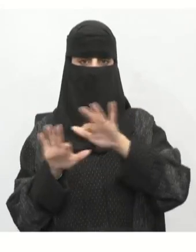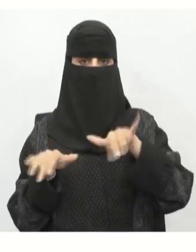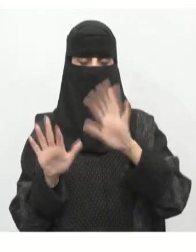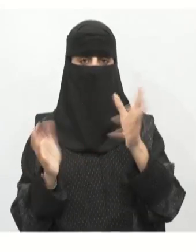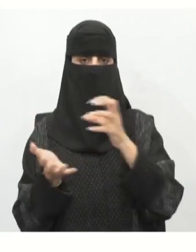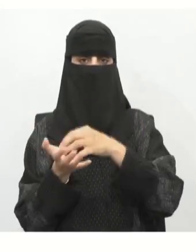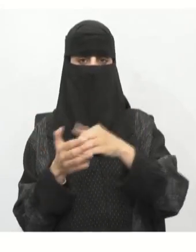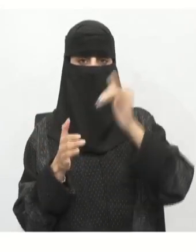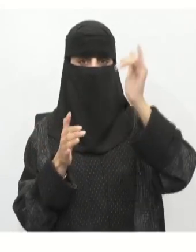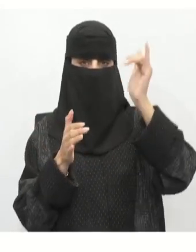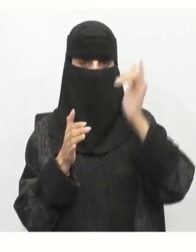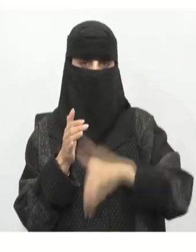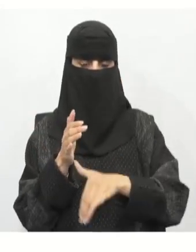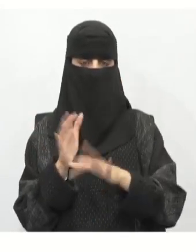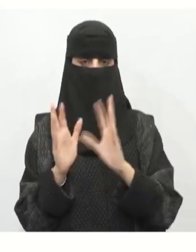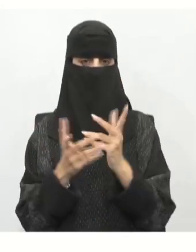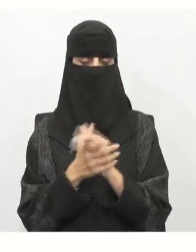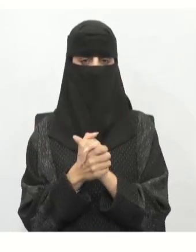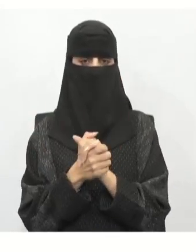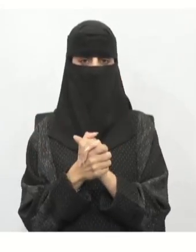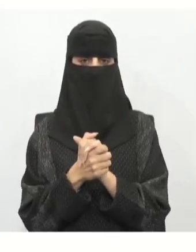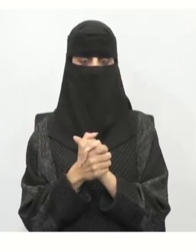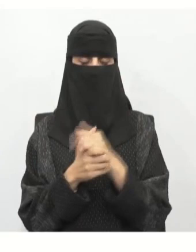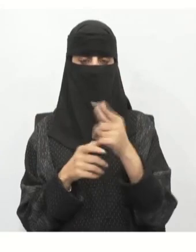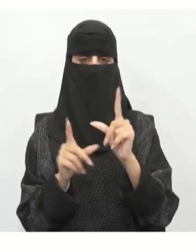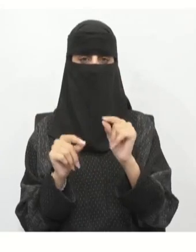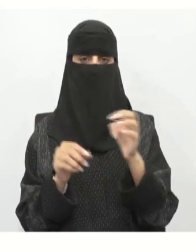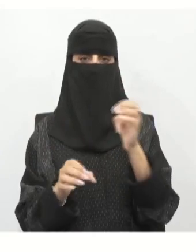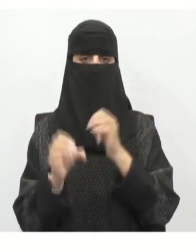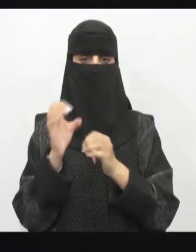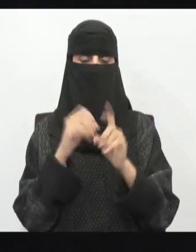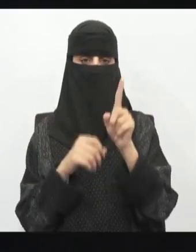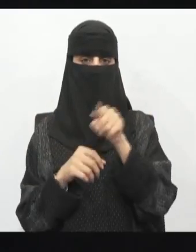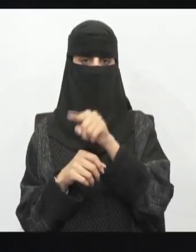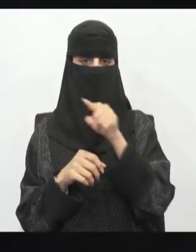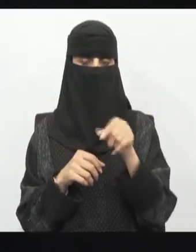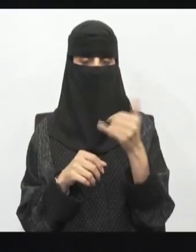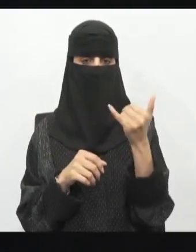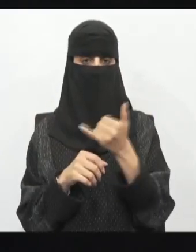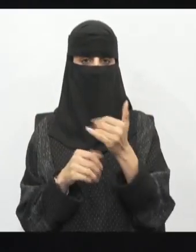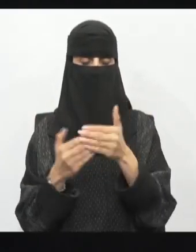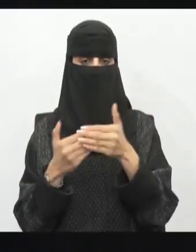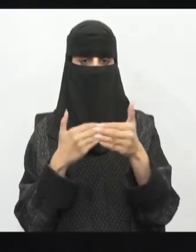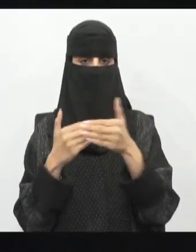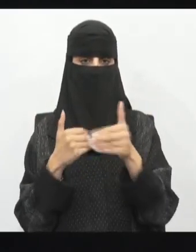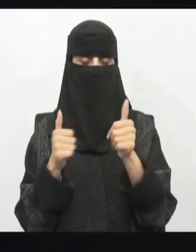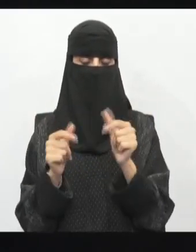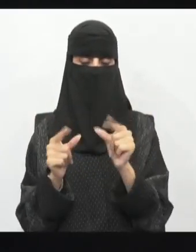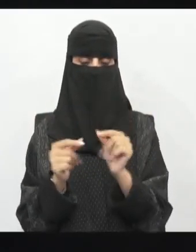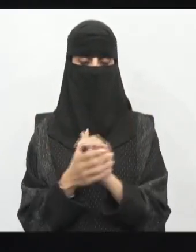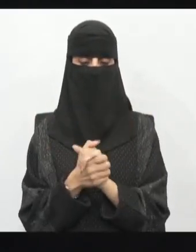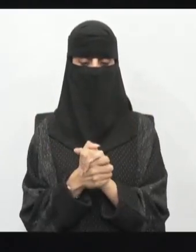الاماكن العميقه ايضا اجابه خاطئه ويجب ان ابتعد عن الاماكن